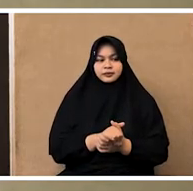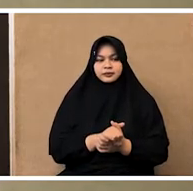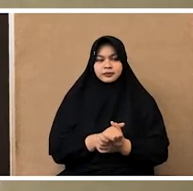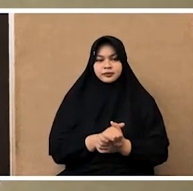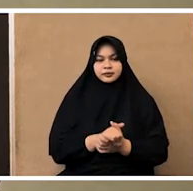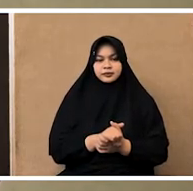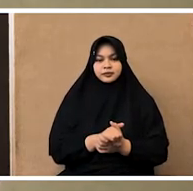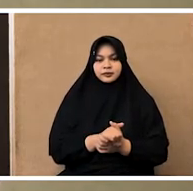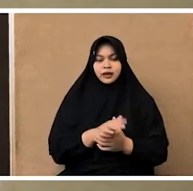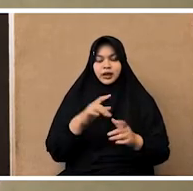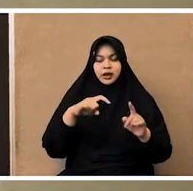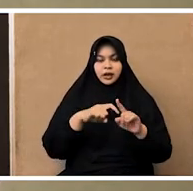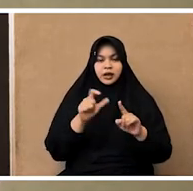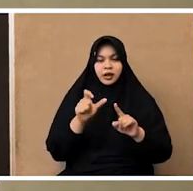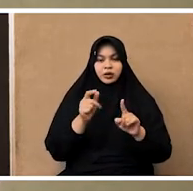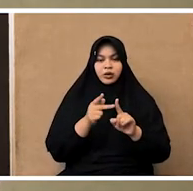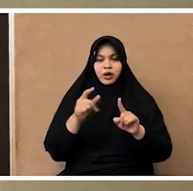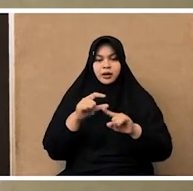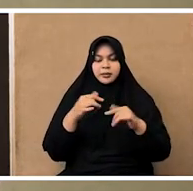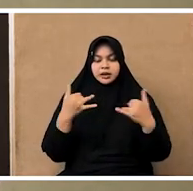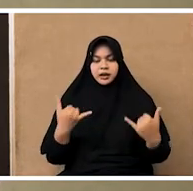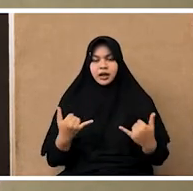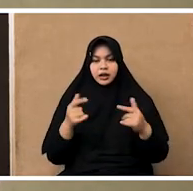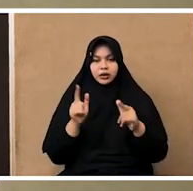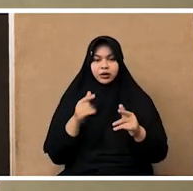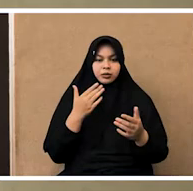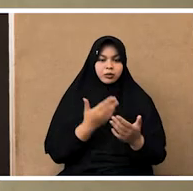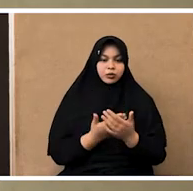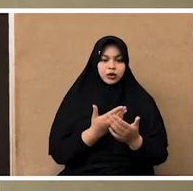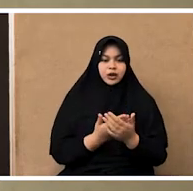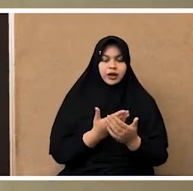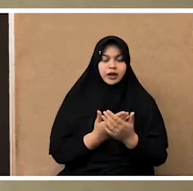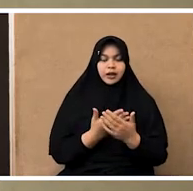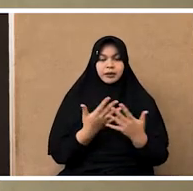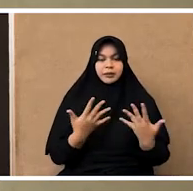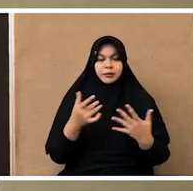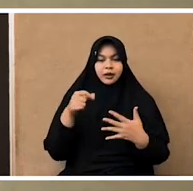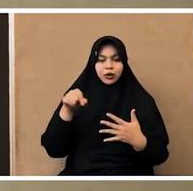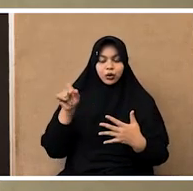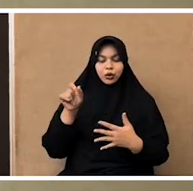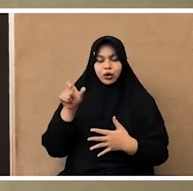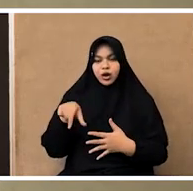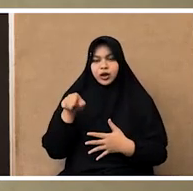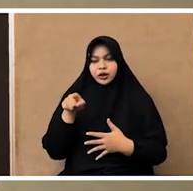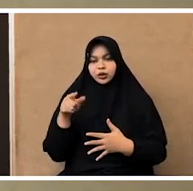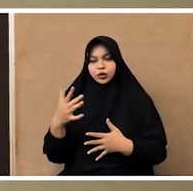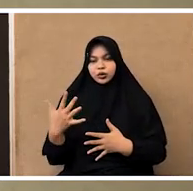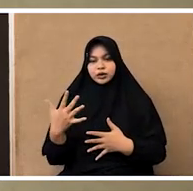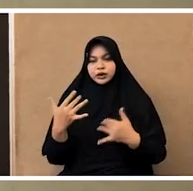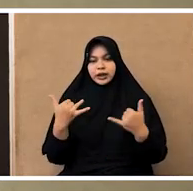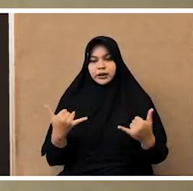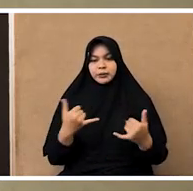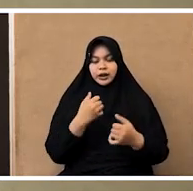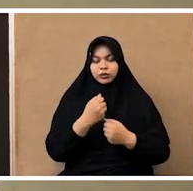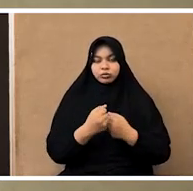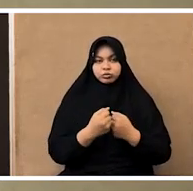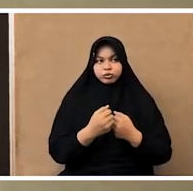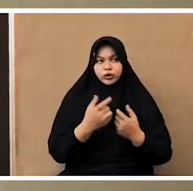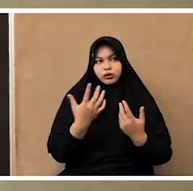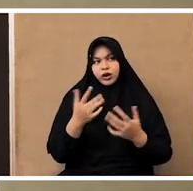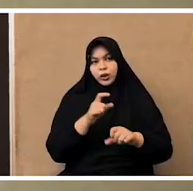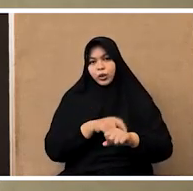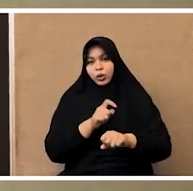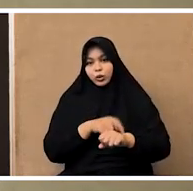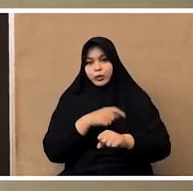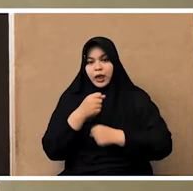dengan KUHP sekarang saja misalkan untuk membuktikan bahwa Apakah benar orang itu pada saat melakukan tindak pidana